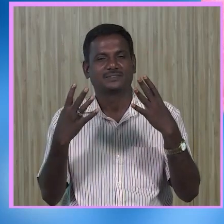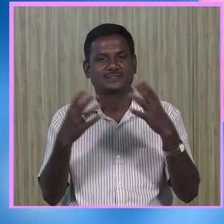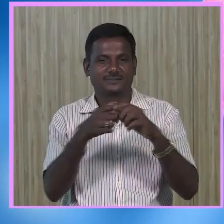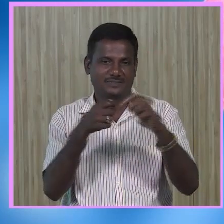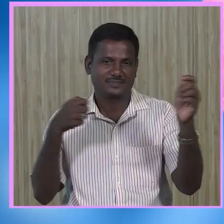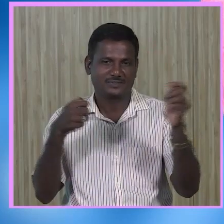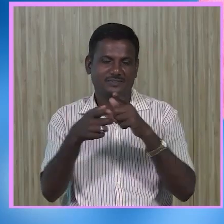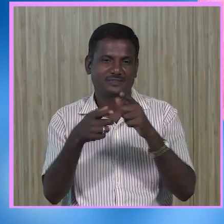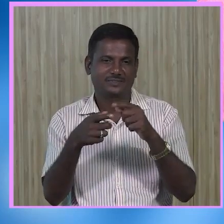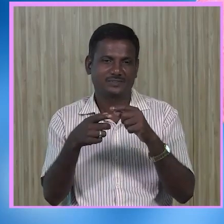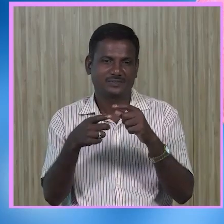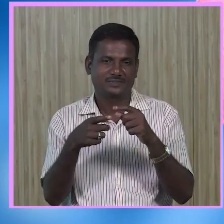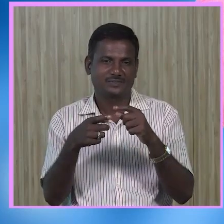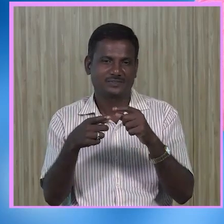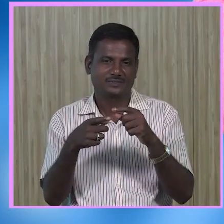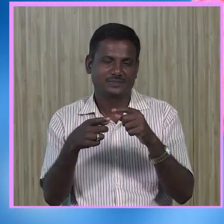அம்பில் இழுத்து விடும் பொழுது